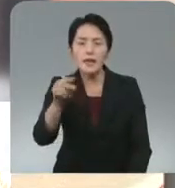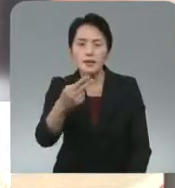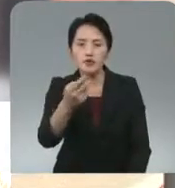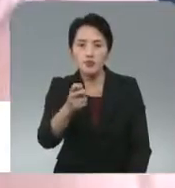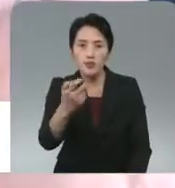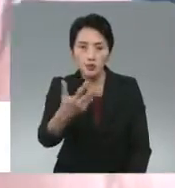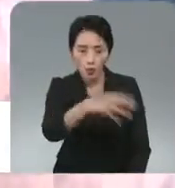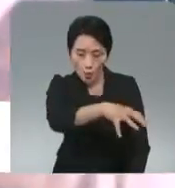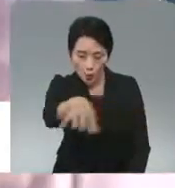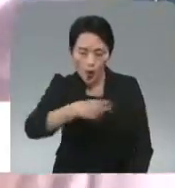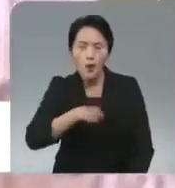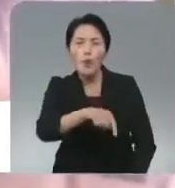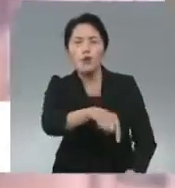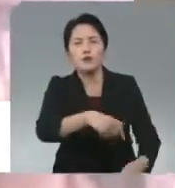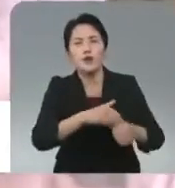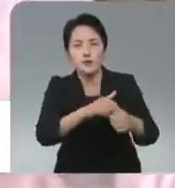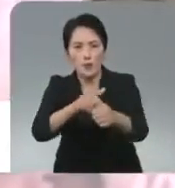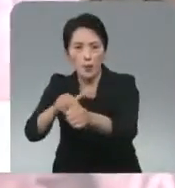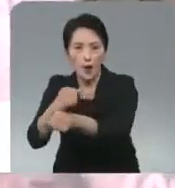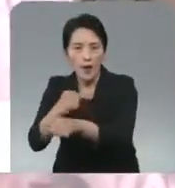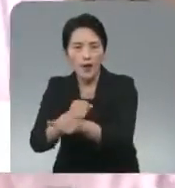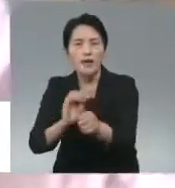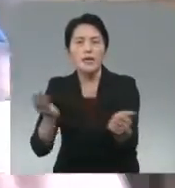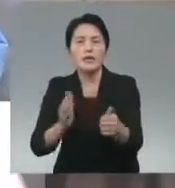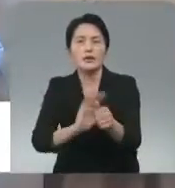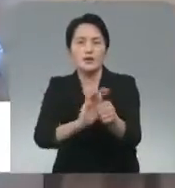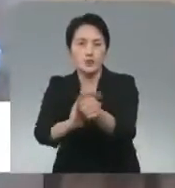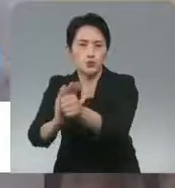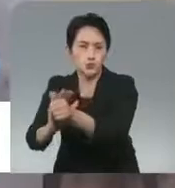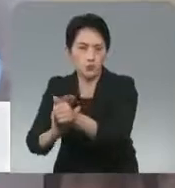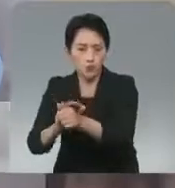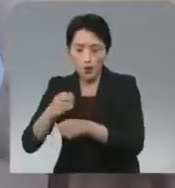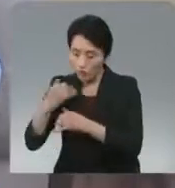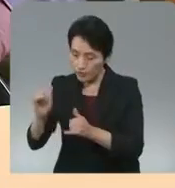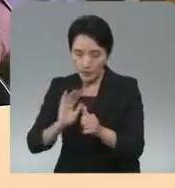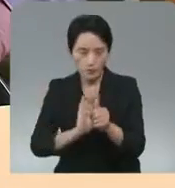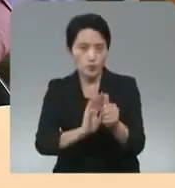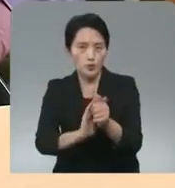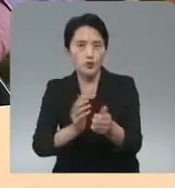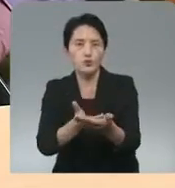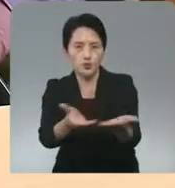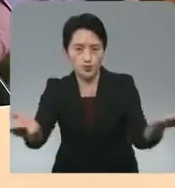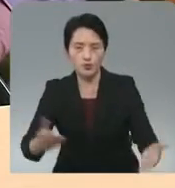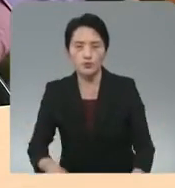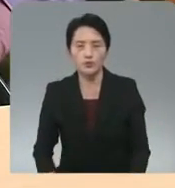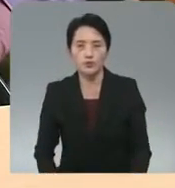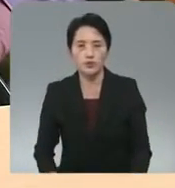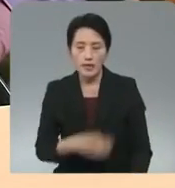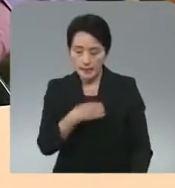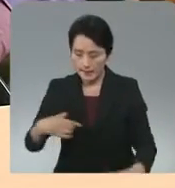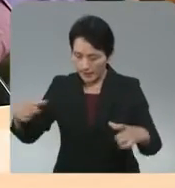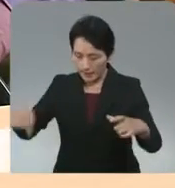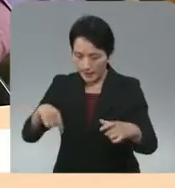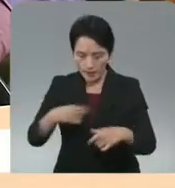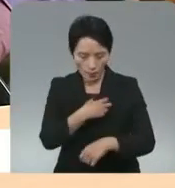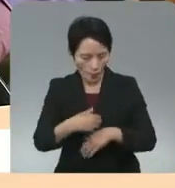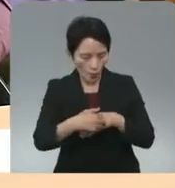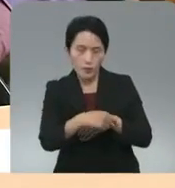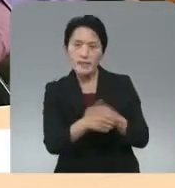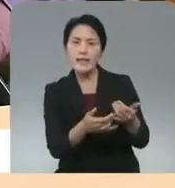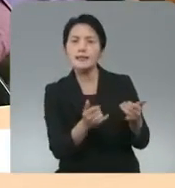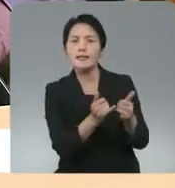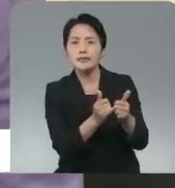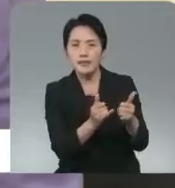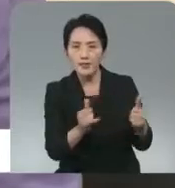phủ khẳng định sẽ đảm bảo cung cấp 210 triệu bộ kit xét nghiệm nhanh bằng kháng nguyên Cho Đến giữa tháng 3 tuần này chính phủ sẽ cấp miễn phí